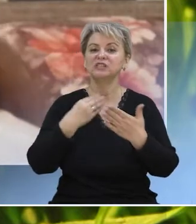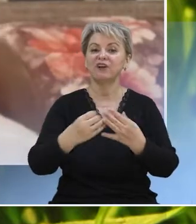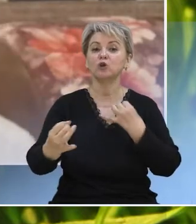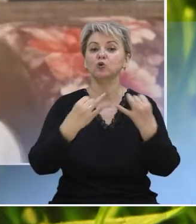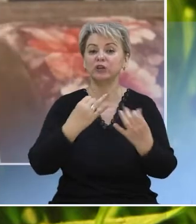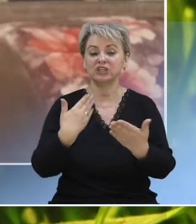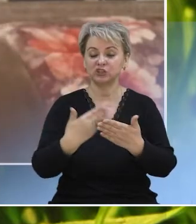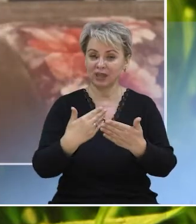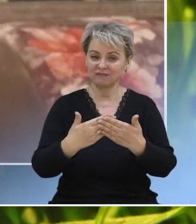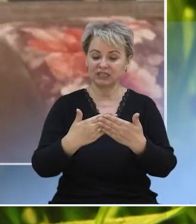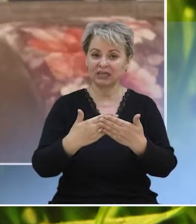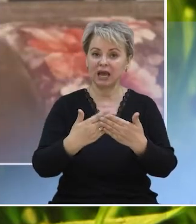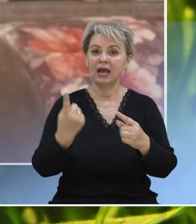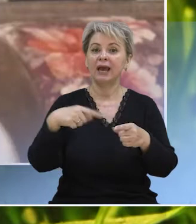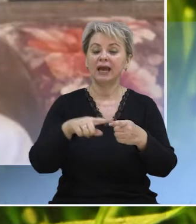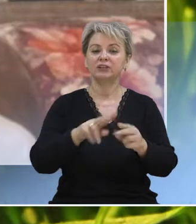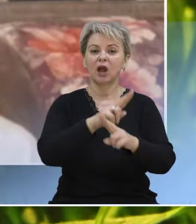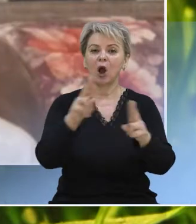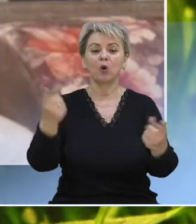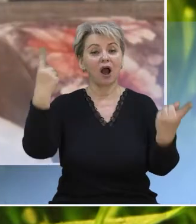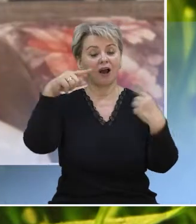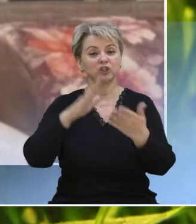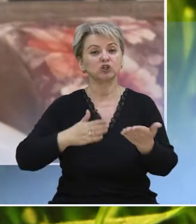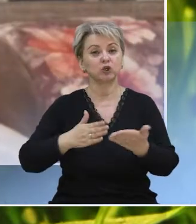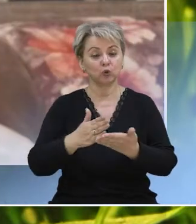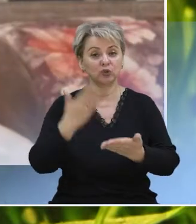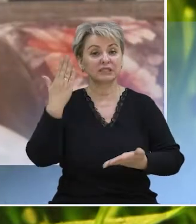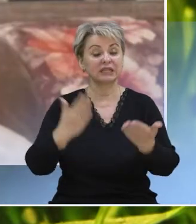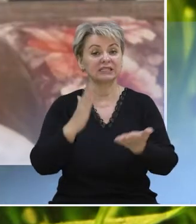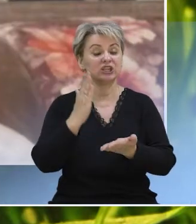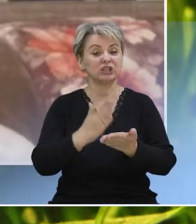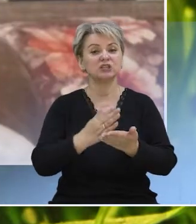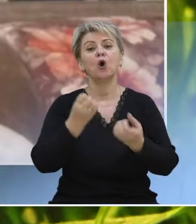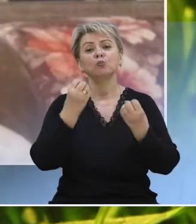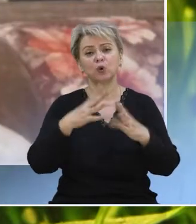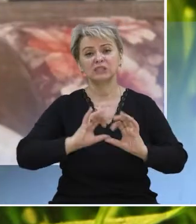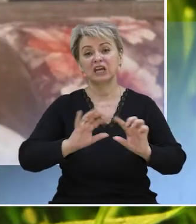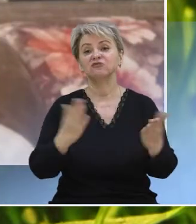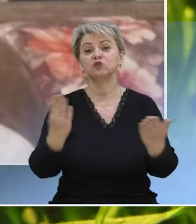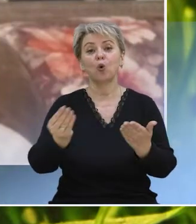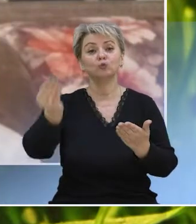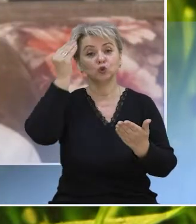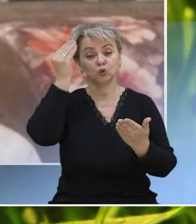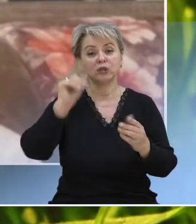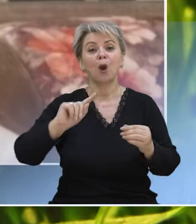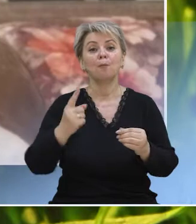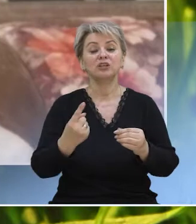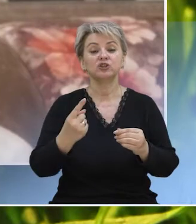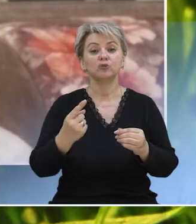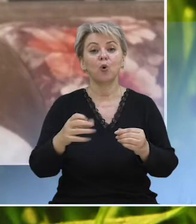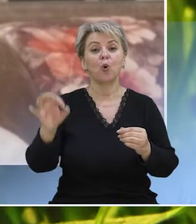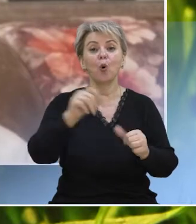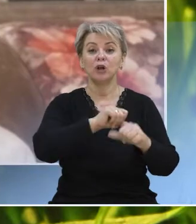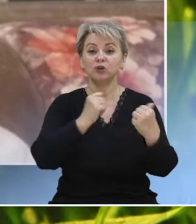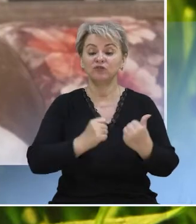«Люблю свою речь». Наверняка это какой-то авторский курс, да, если даже нет. Ну просто раскрытие, в чем его суть,